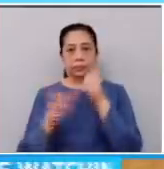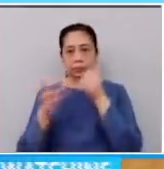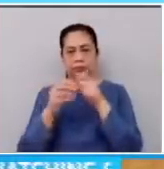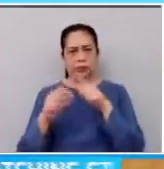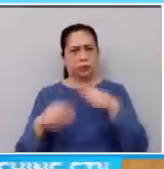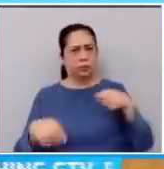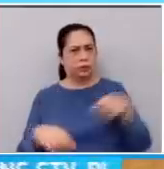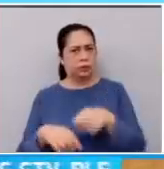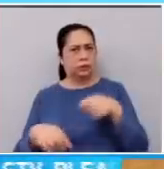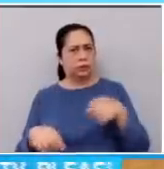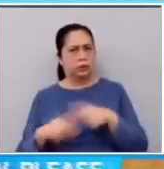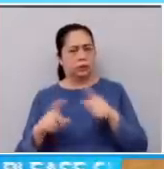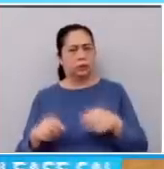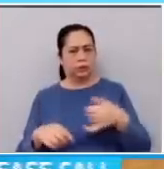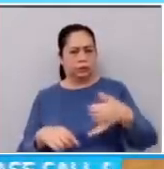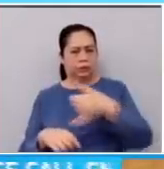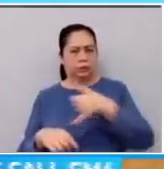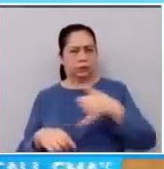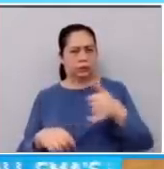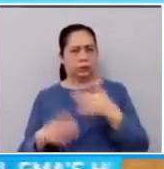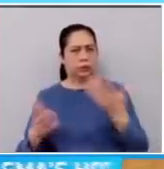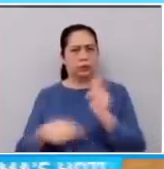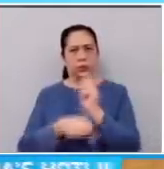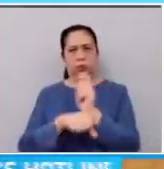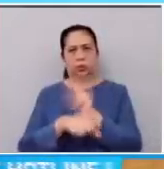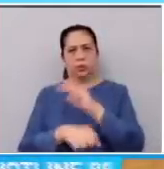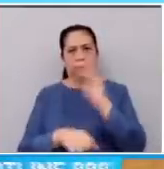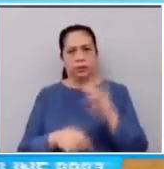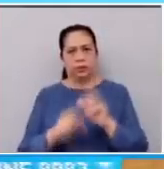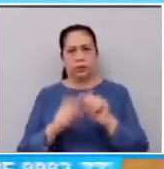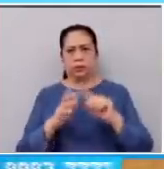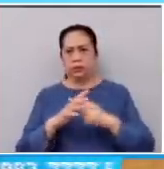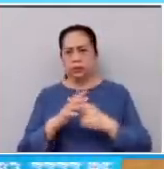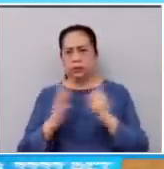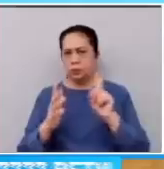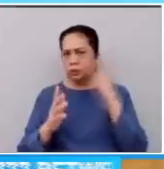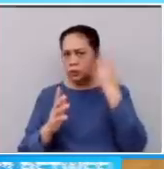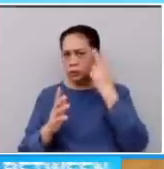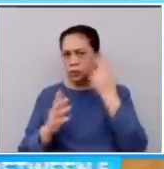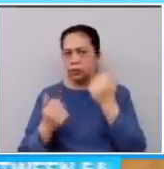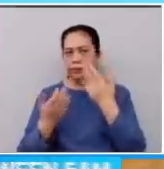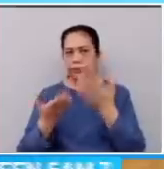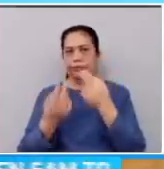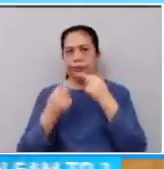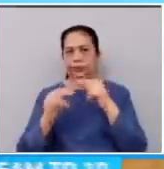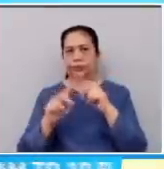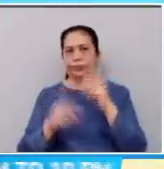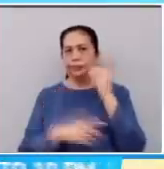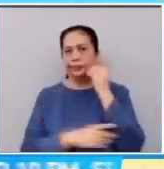lalaki sa kanyang kainuman sa Tondo, Maynila. Ang ugat niyan alamin sa balitang hatid ni Darlene Kai.